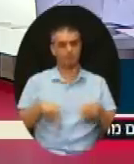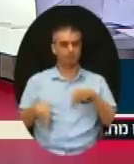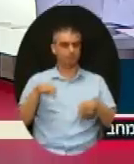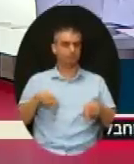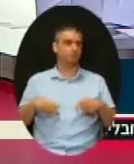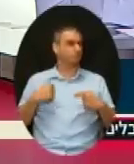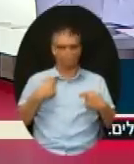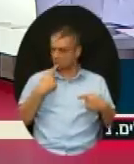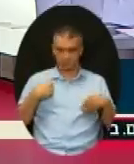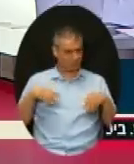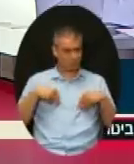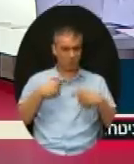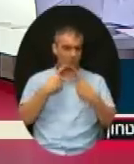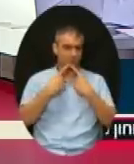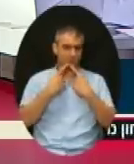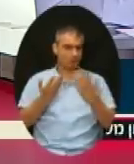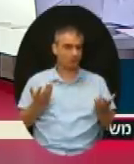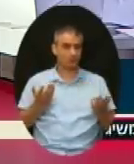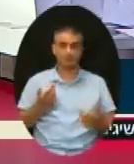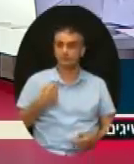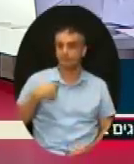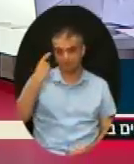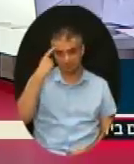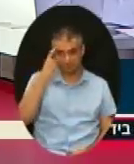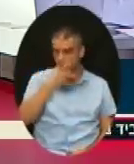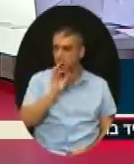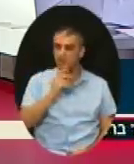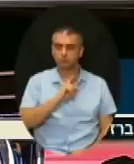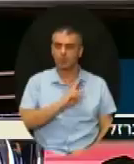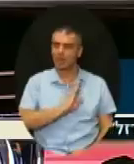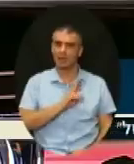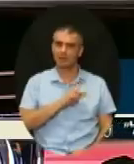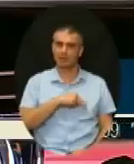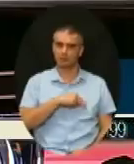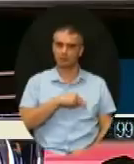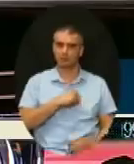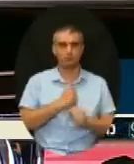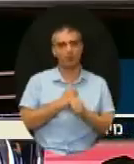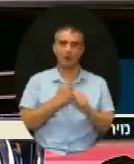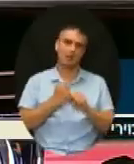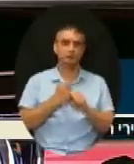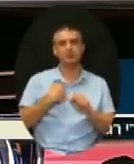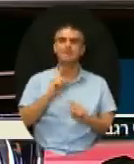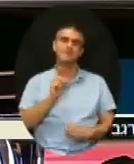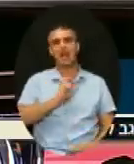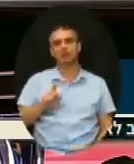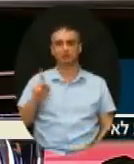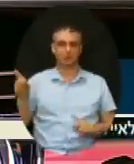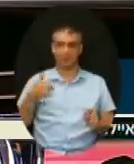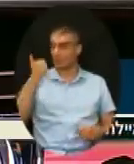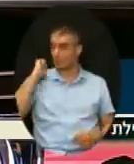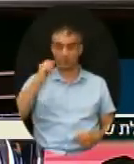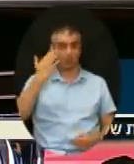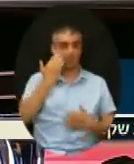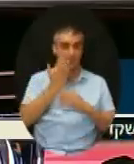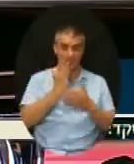אומר, אני מבחינתי מוכן להיכנס למסע ומתן. כן, ואני חושבת שזה חוסר אחריות לשחק את משחק מצא את האשם. אתמול חצי